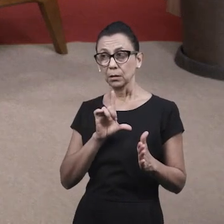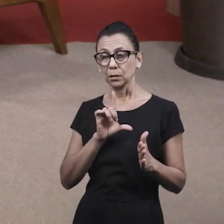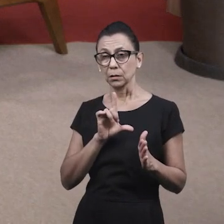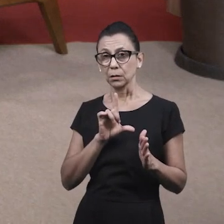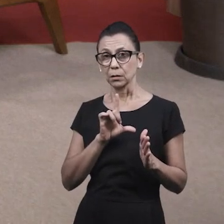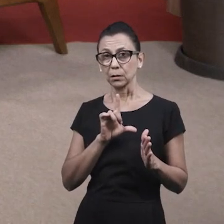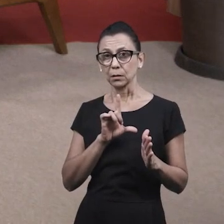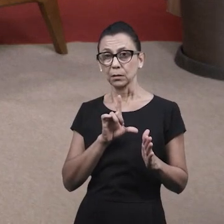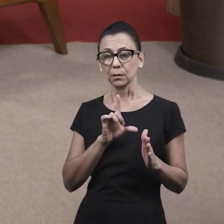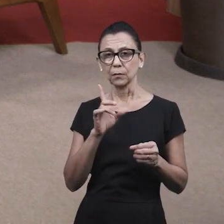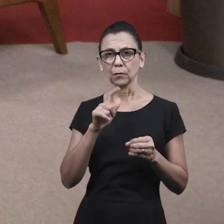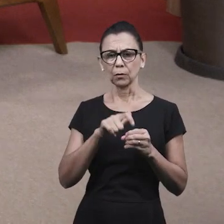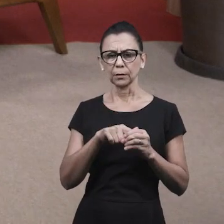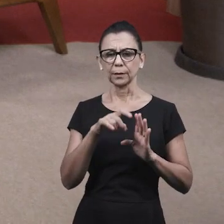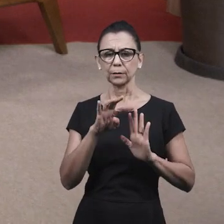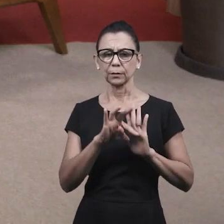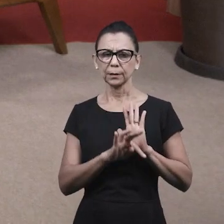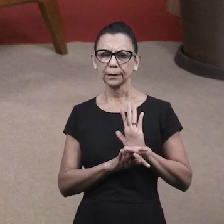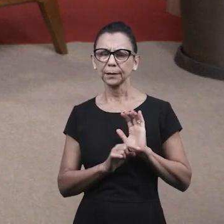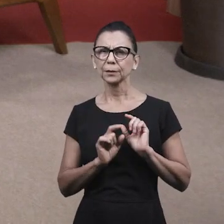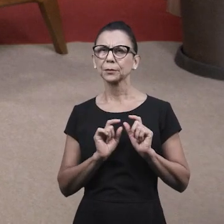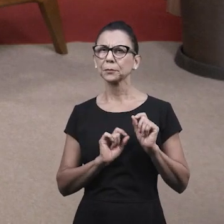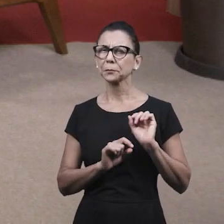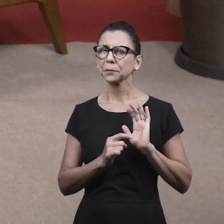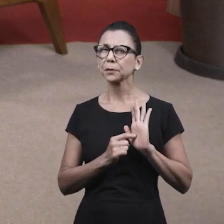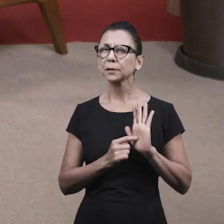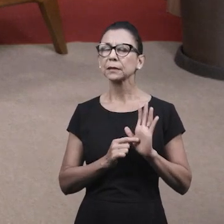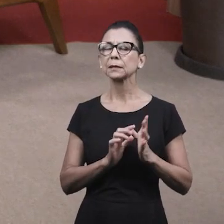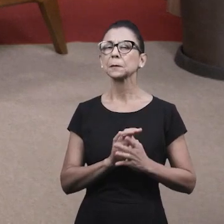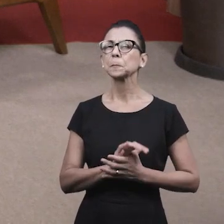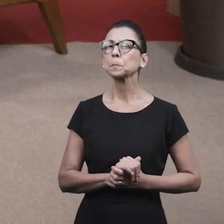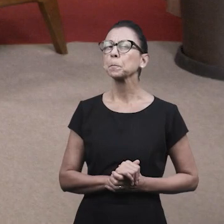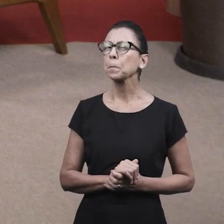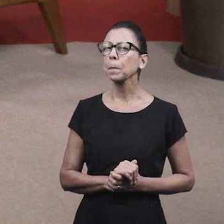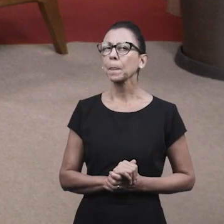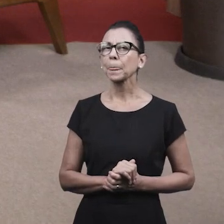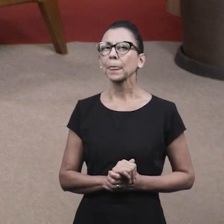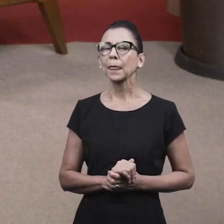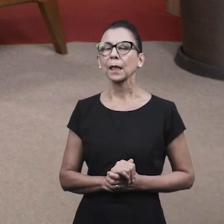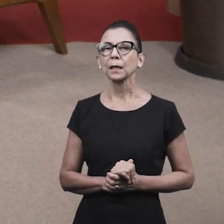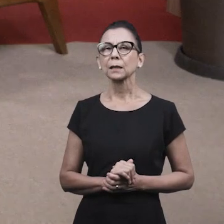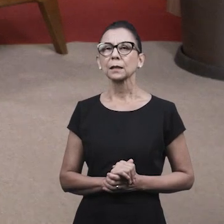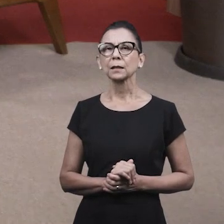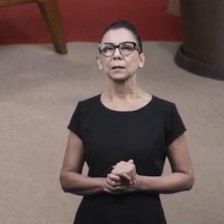si nous pourrions même revenir au texte, parce qu'il dit,